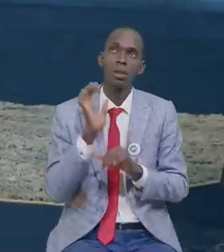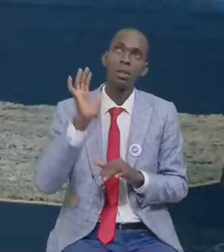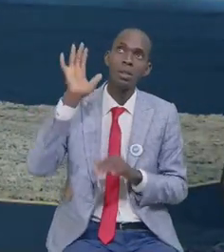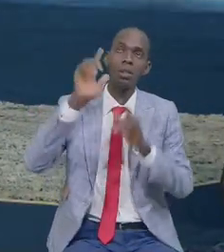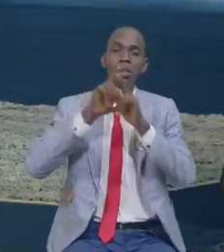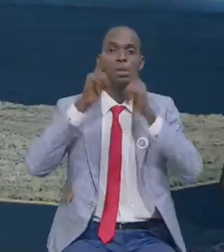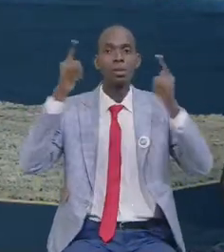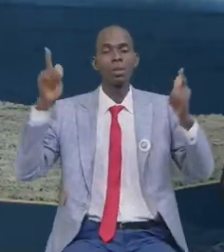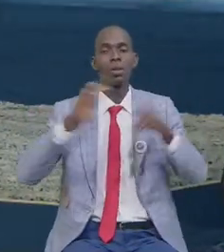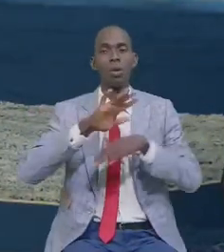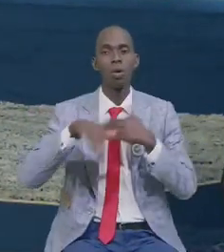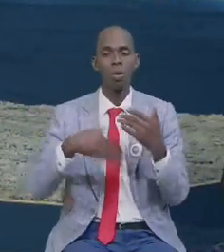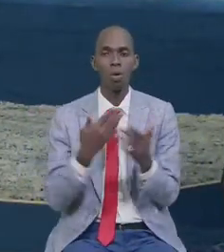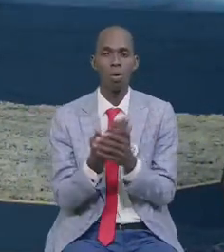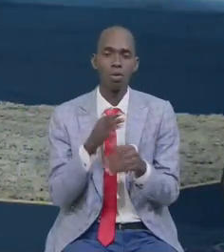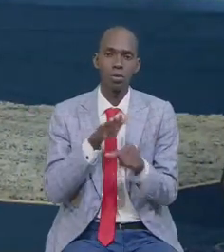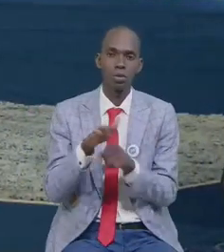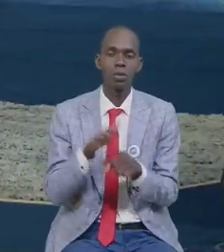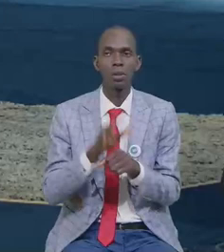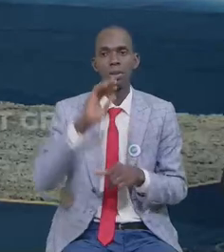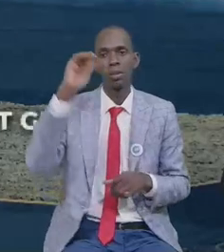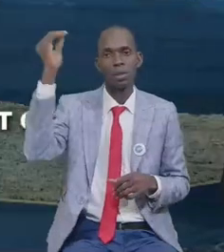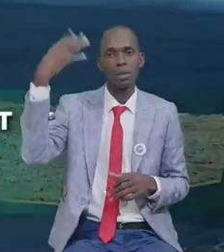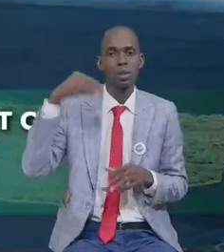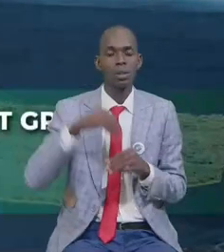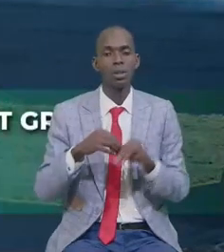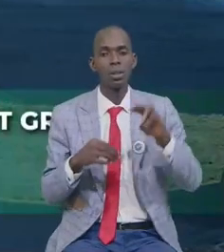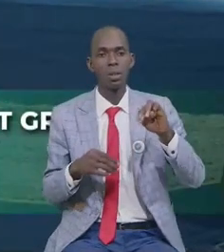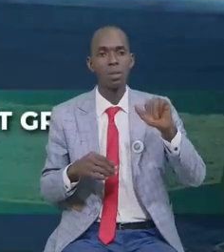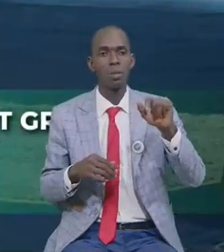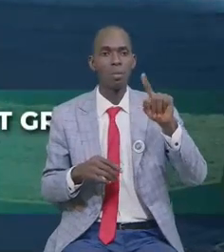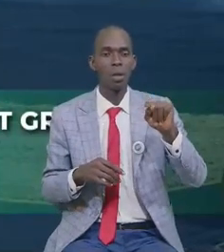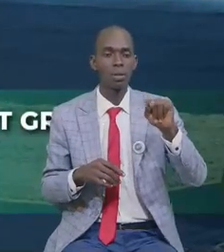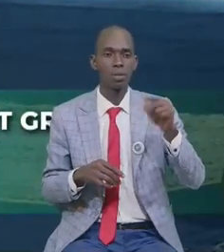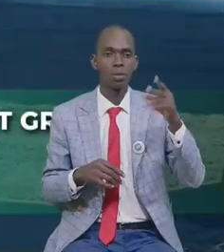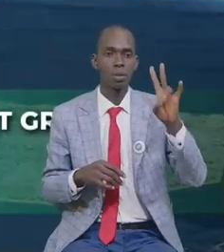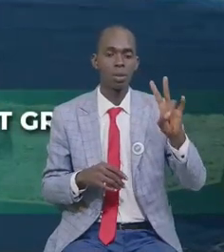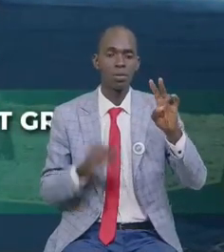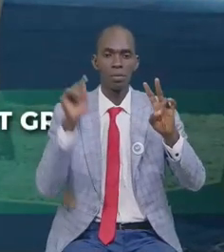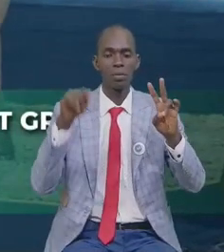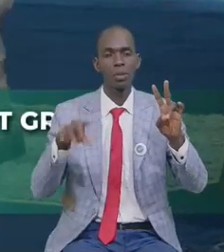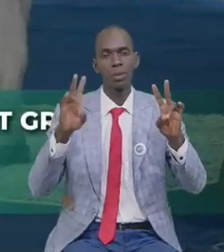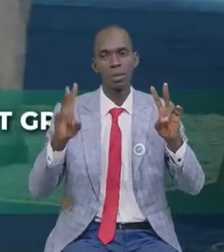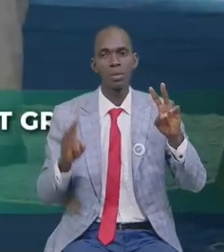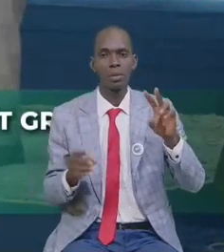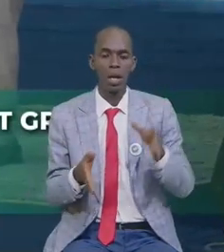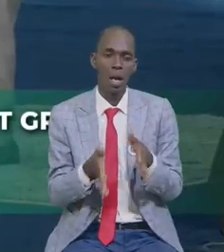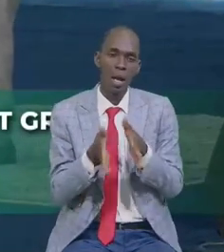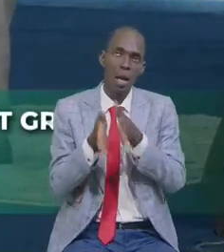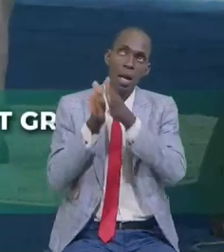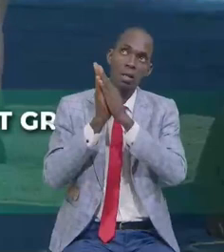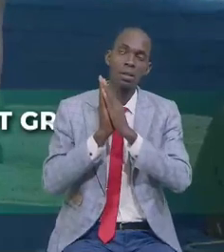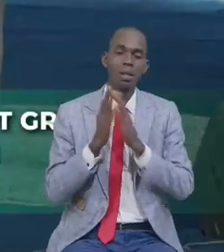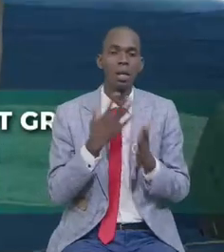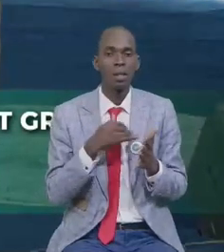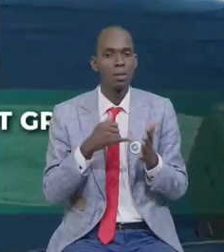grâce toute suffisante. En Matthieu au chapitre 7, nous lisons pas du verset 7. Demandez et